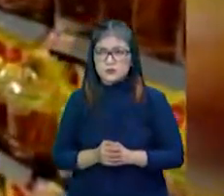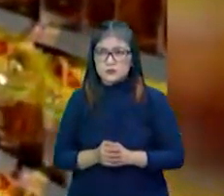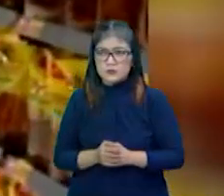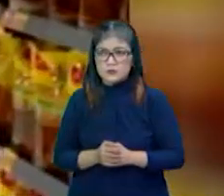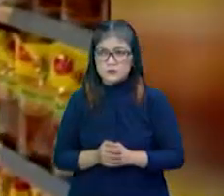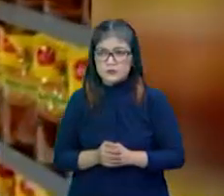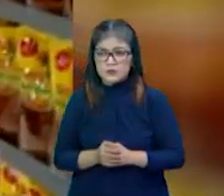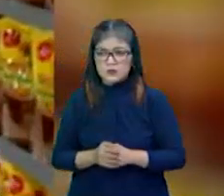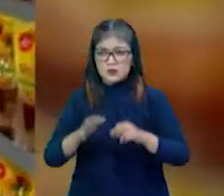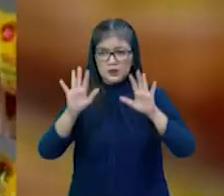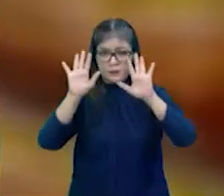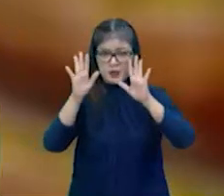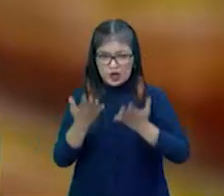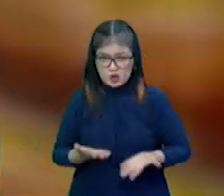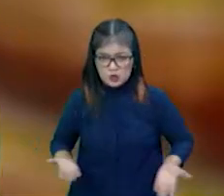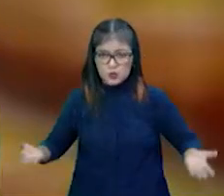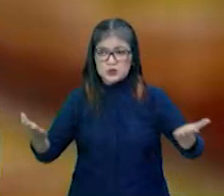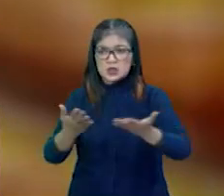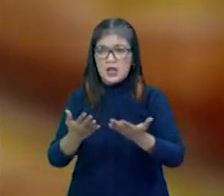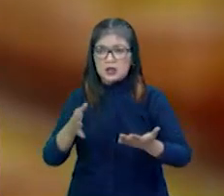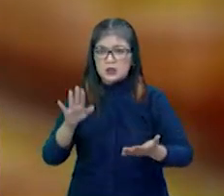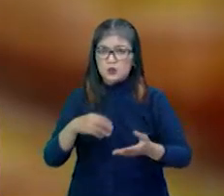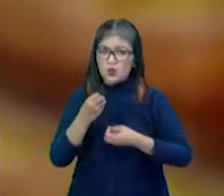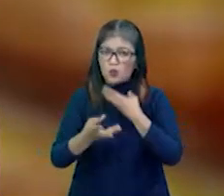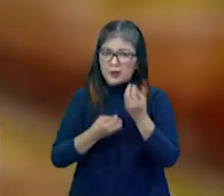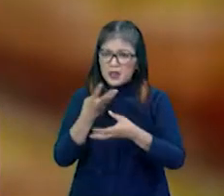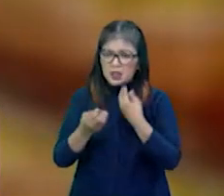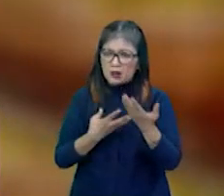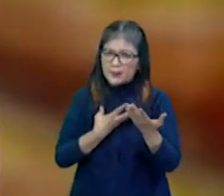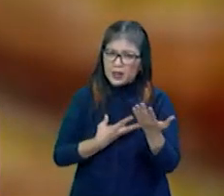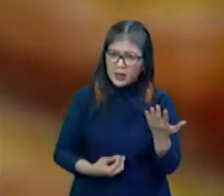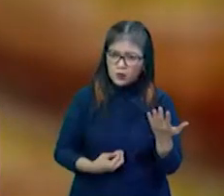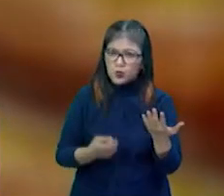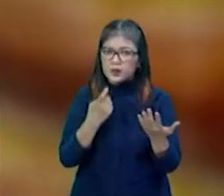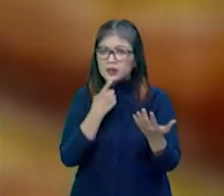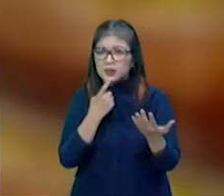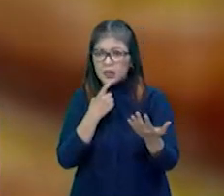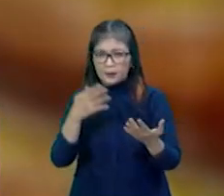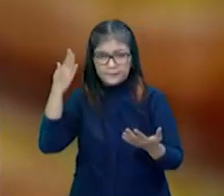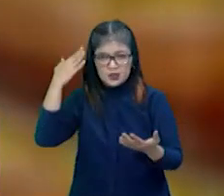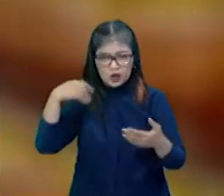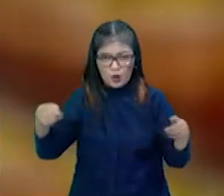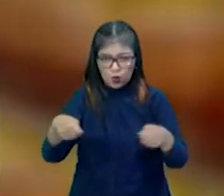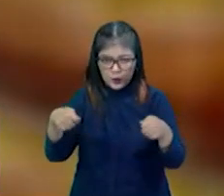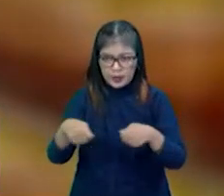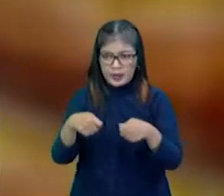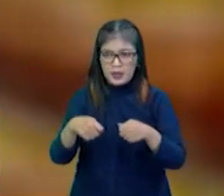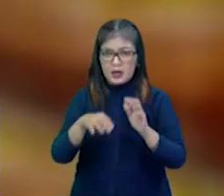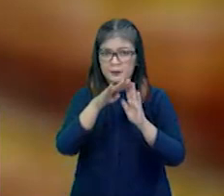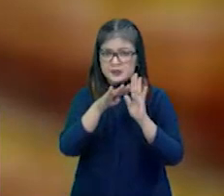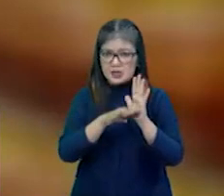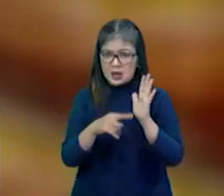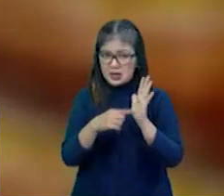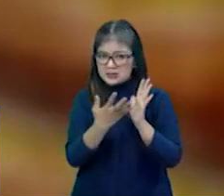Media sosial pun ramai komentar warganet yang prihatin dengan drama minyak goreng. Kebijakan mencabut harga eceran